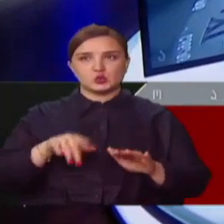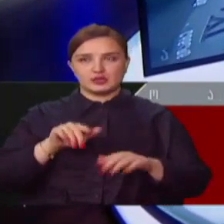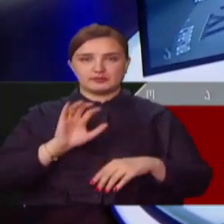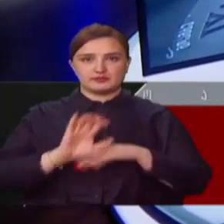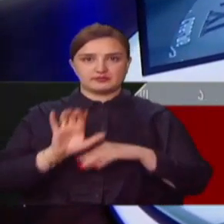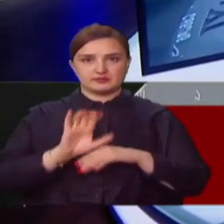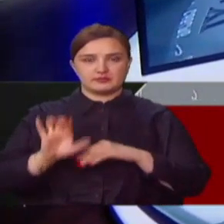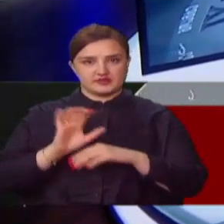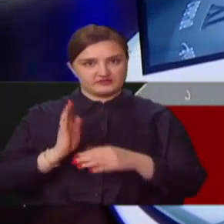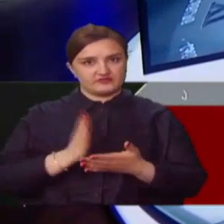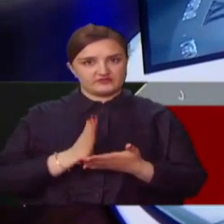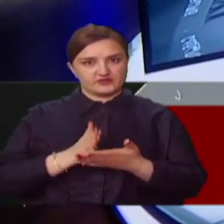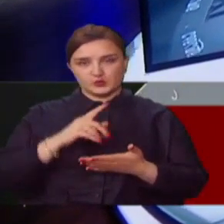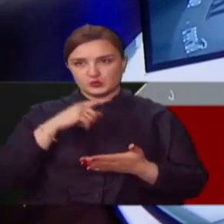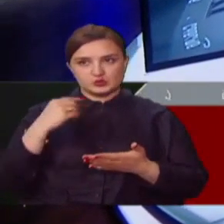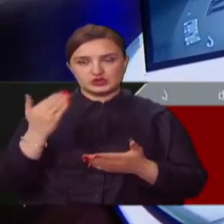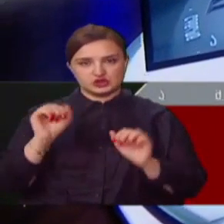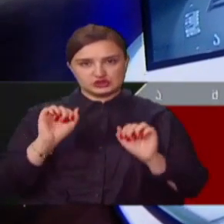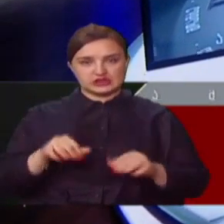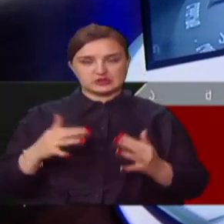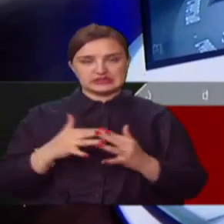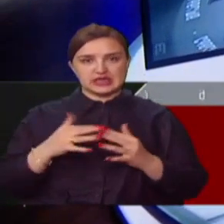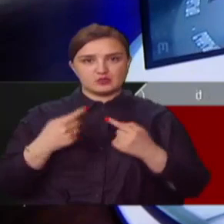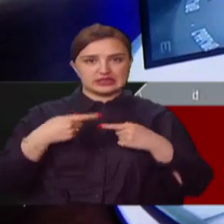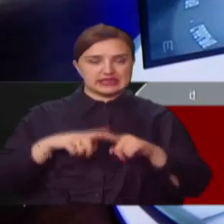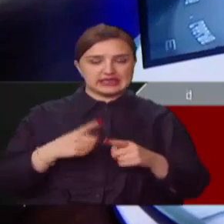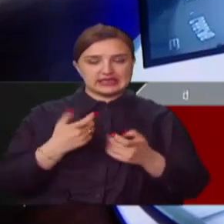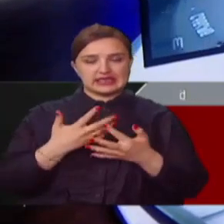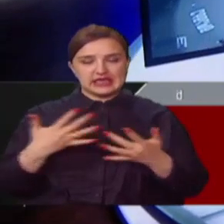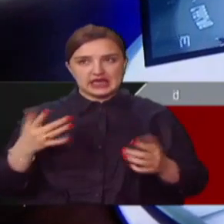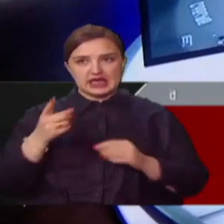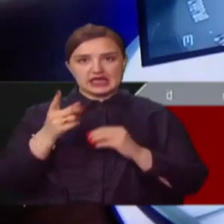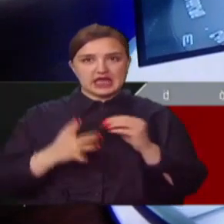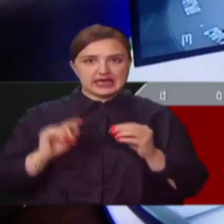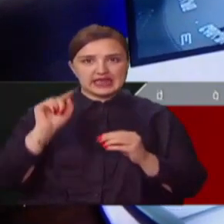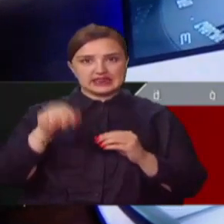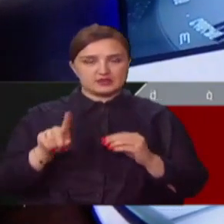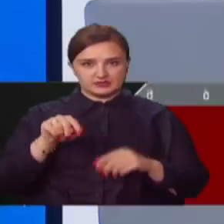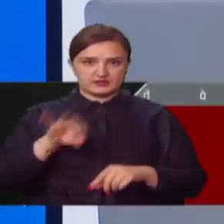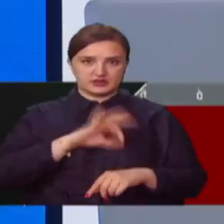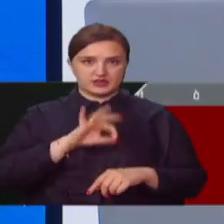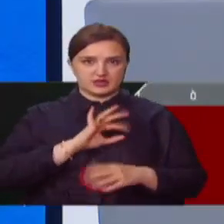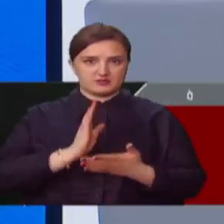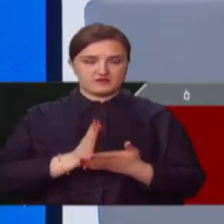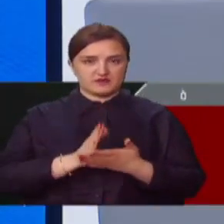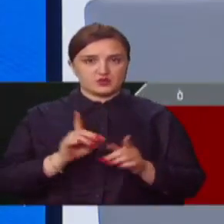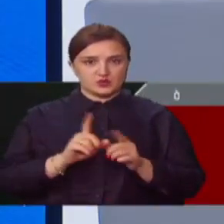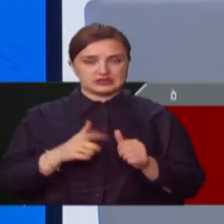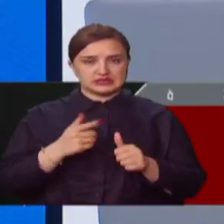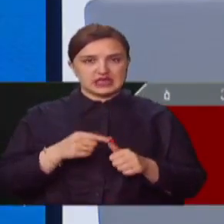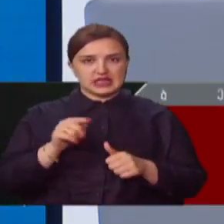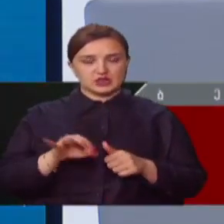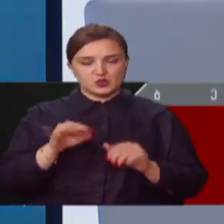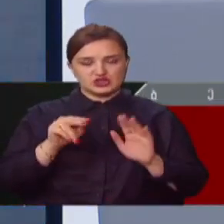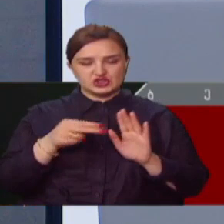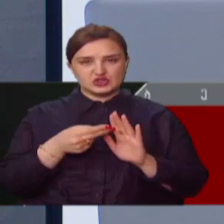იმპორტის მაჩვენებელი, რომელსაც რუსეთი შესაძლოა საომარი ტექნიკის, იარაღისა და რაკეტების საწარმოებლად იყენებდეს. მათ შორის სახელდება